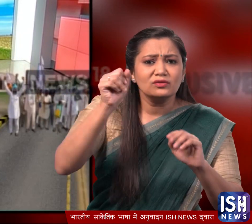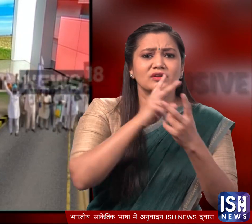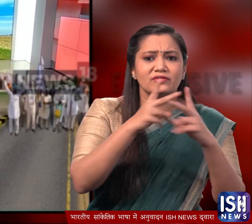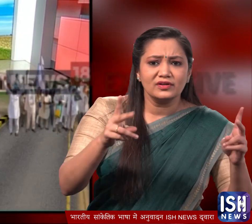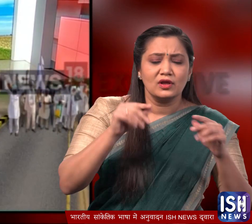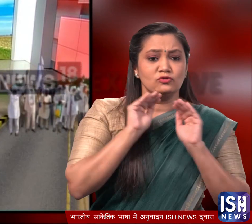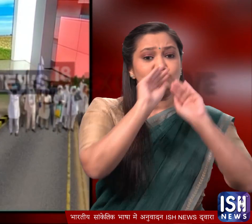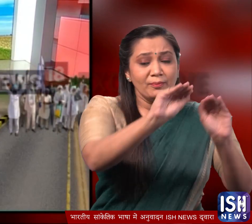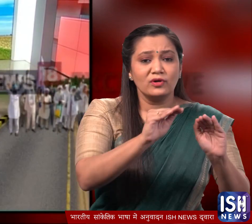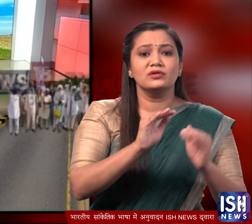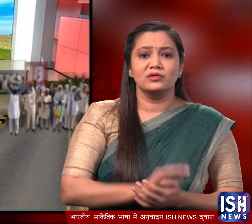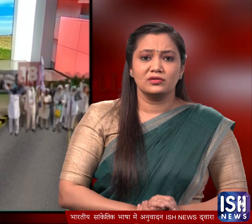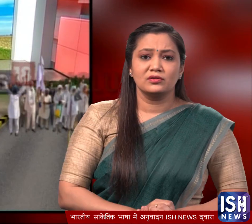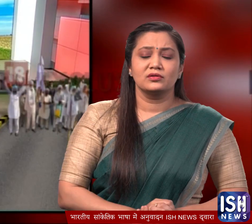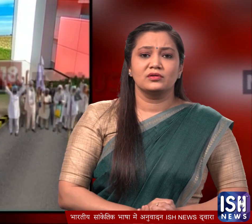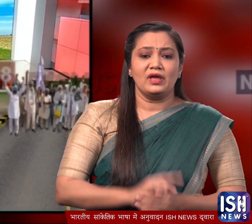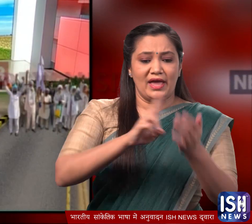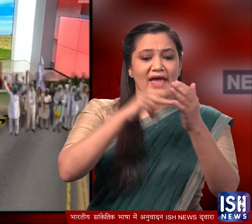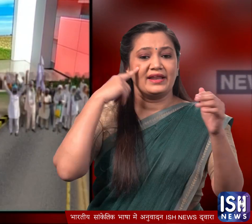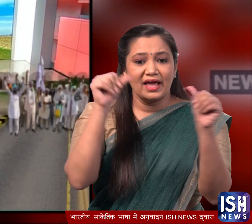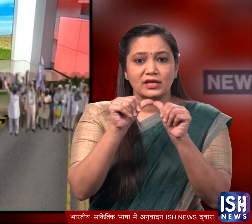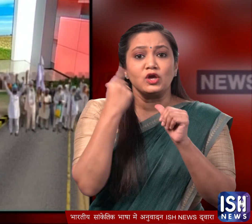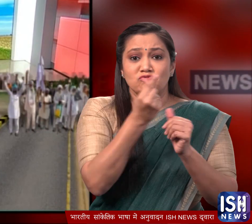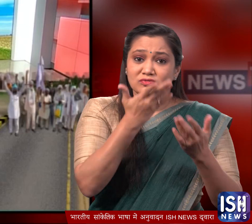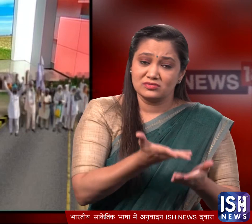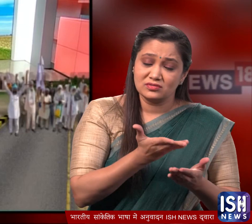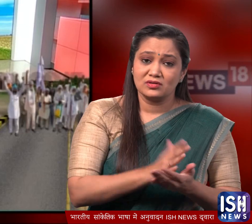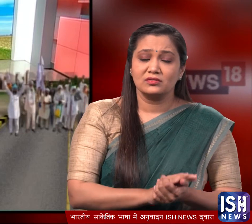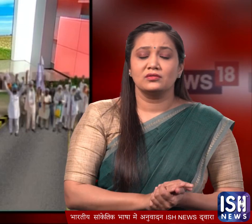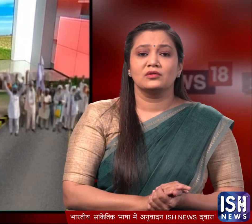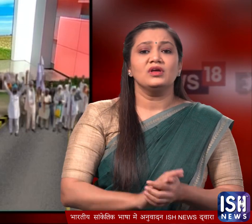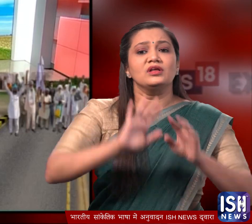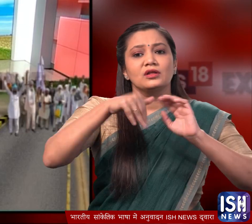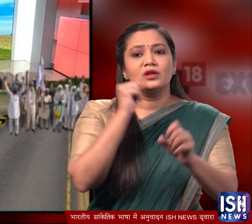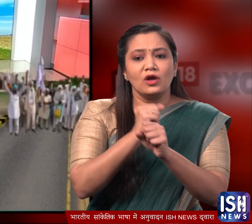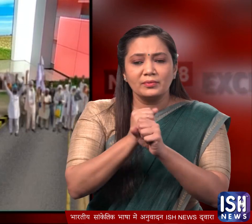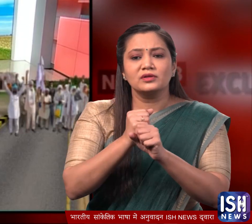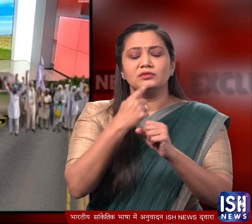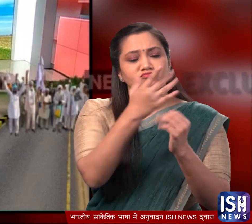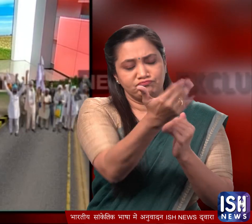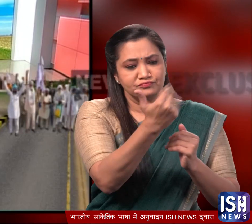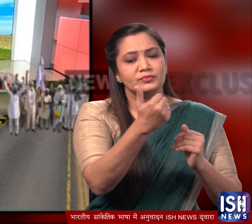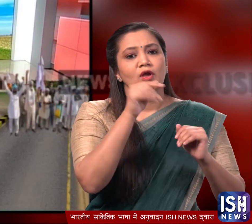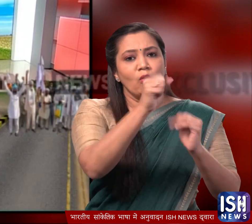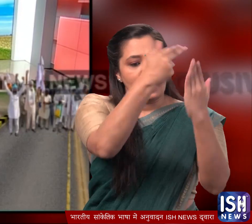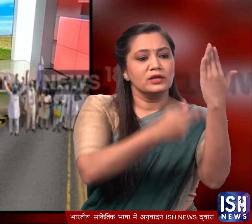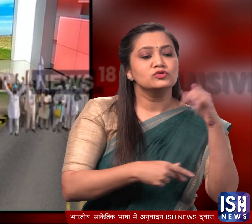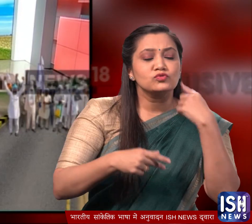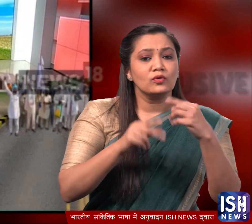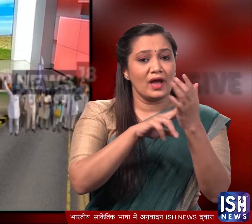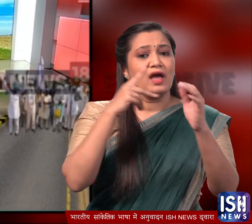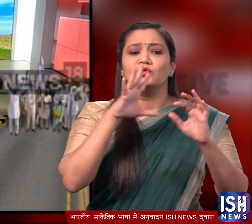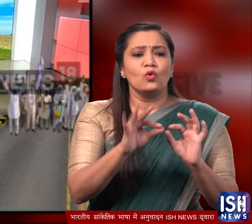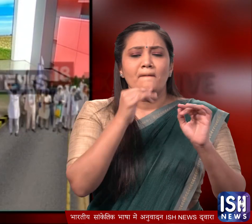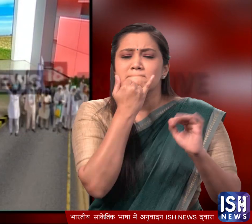कि आंदोलन करने वालों और उसका समर्थन करने वालों के खिलाफ एनआईए का इस्तेमाल किया गया। जिसके बाद सरकार ने किसान नेताओं से उन लोगों